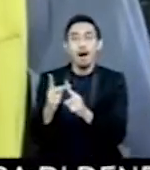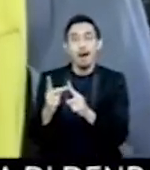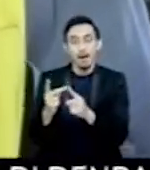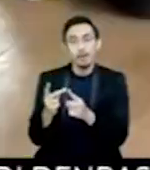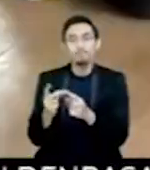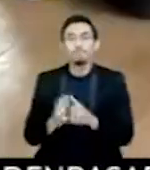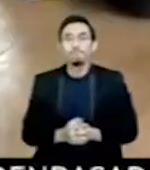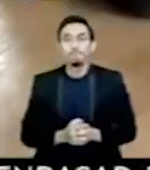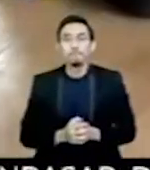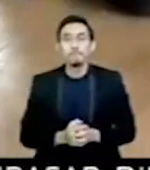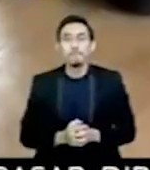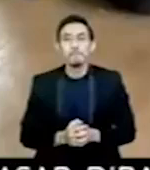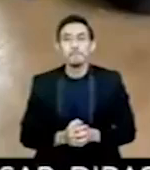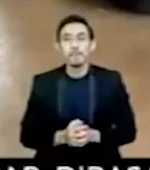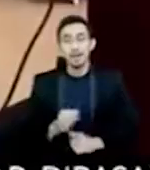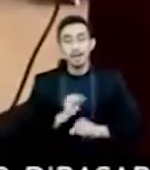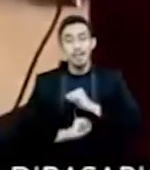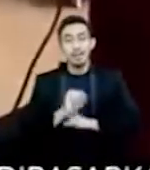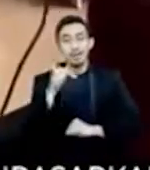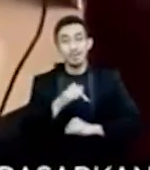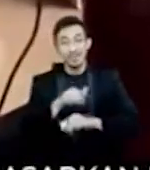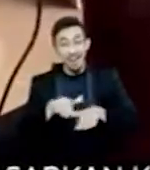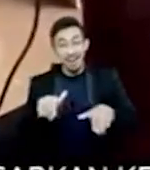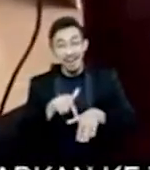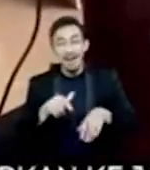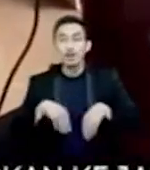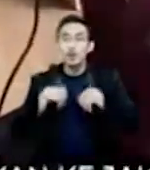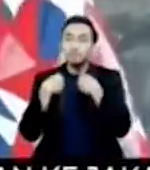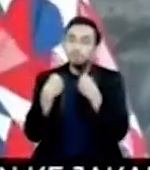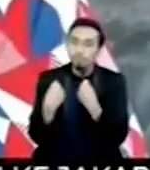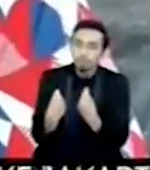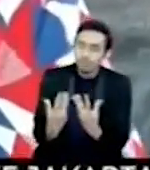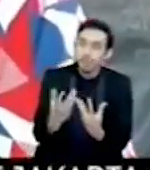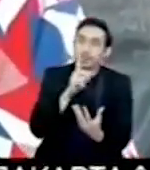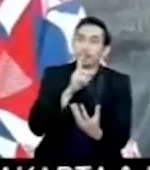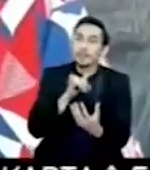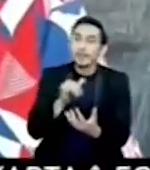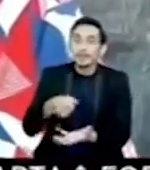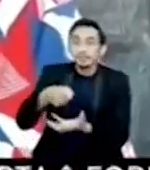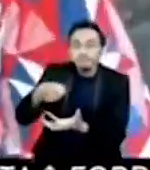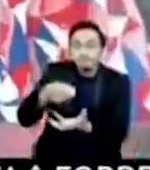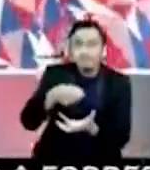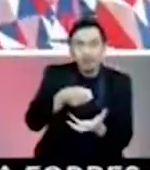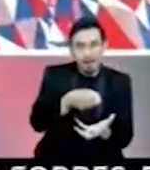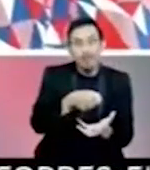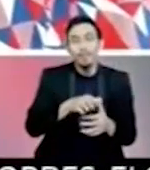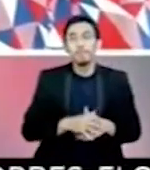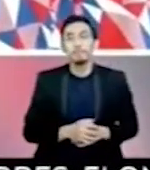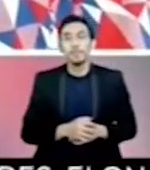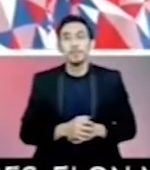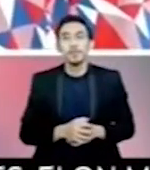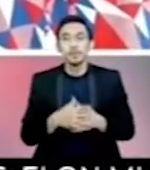oleh keawam, dalam kegiatan ini anak-anak juga diberikan bingkisan. Acara yang sangat mendidik dan